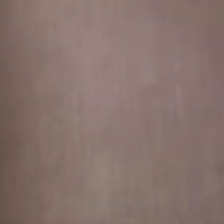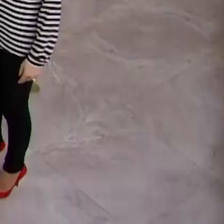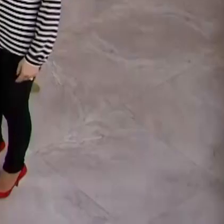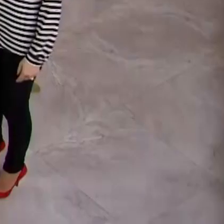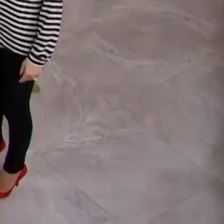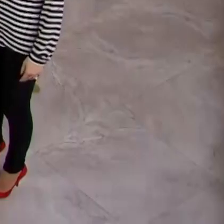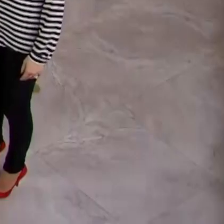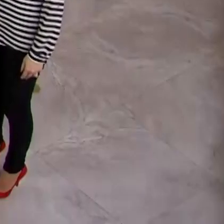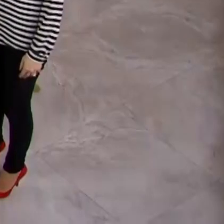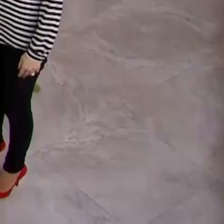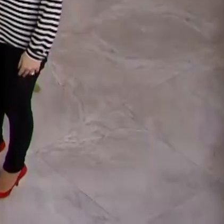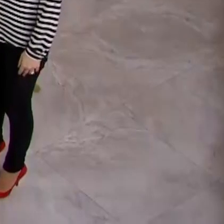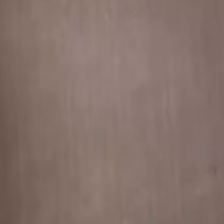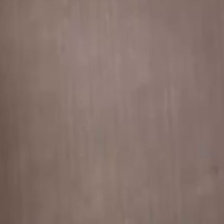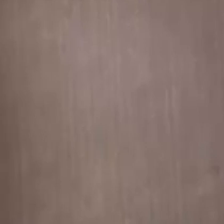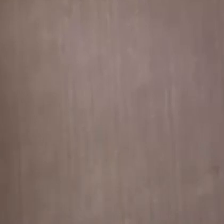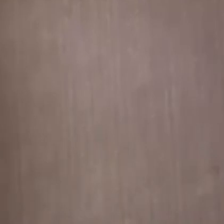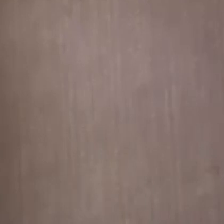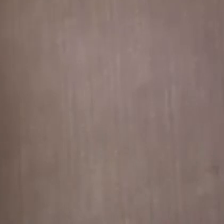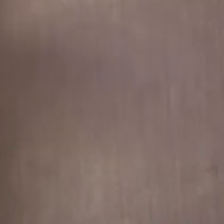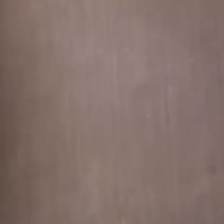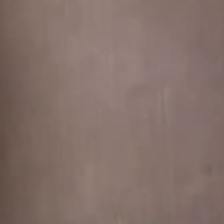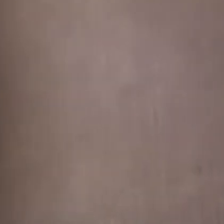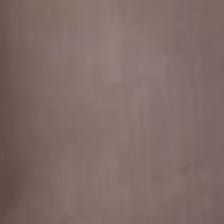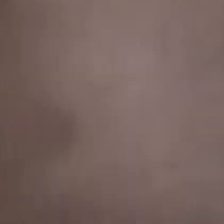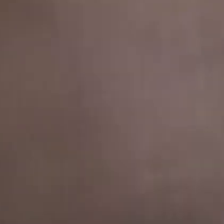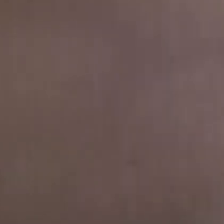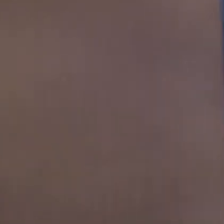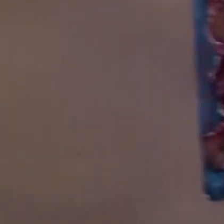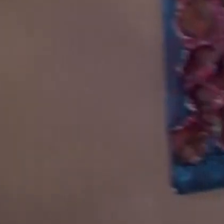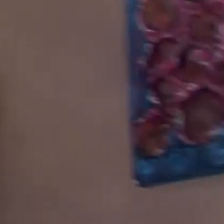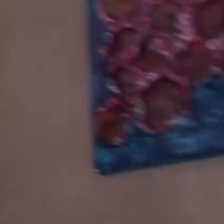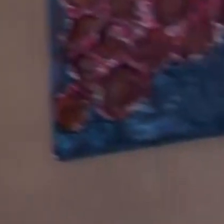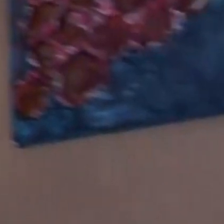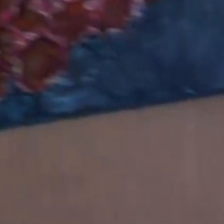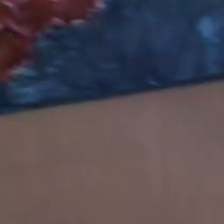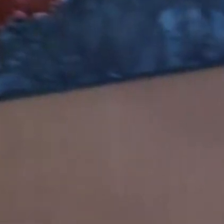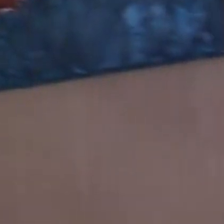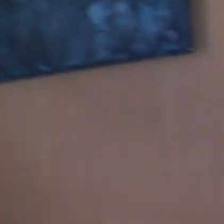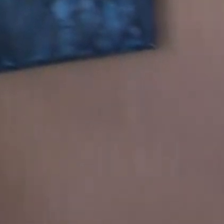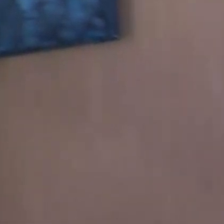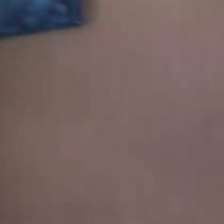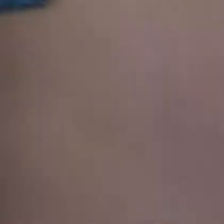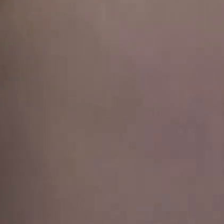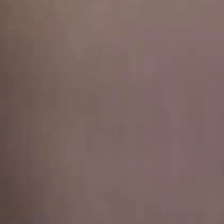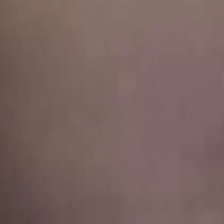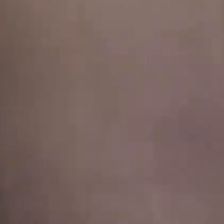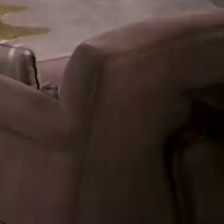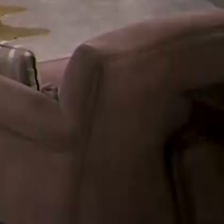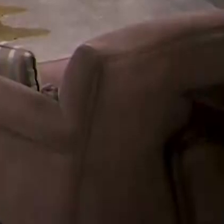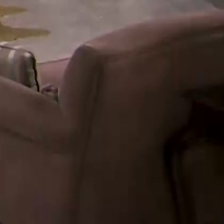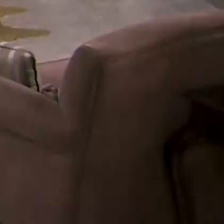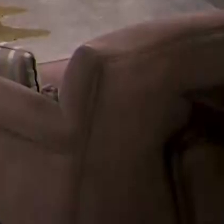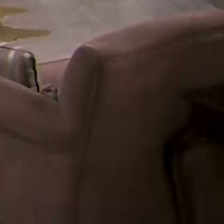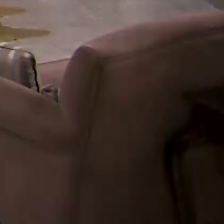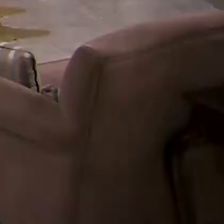oldu. Kemal kafasını beyaz bir bezle sarmış merdivenlerden iniyor. Serpil burnunu tuttu. Meryem'in eli belinde.